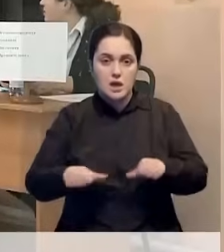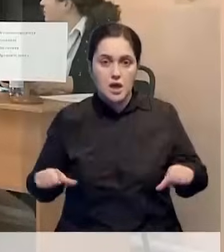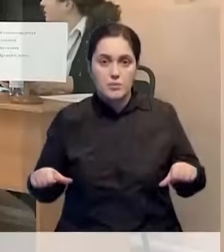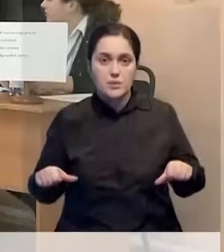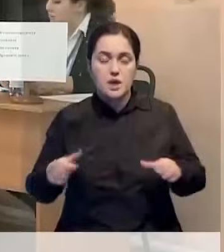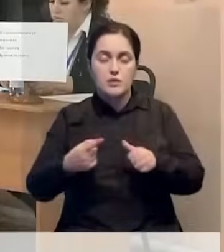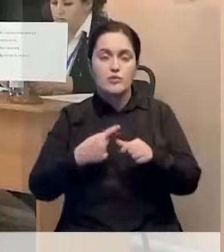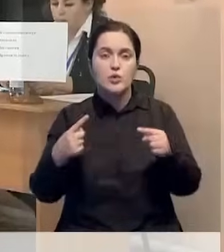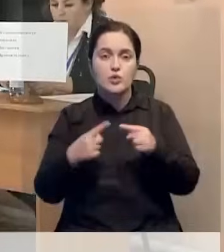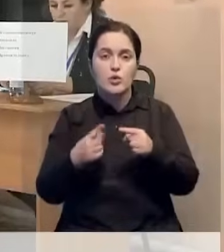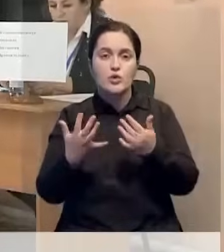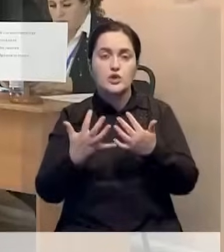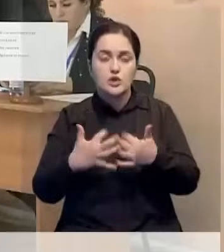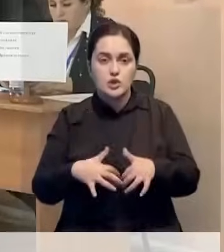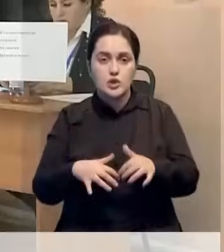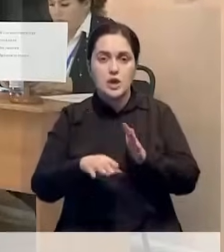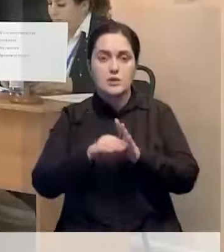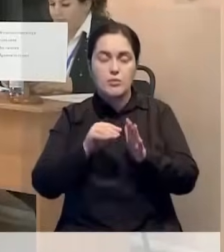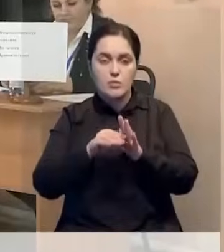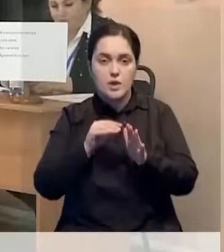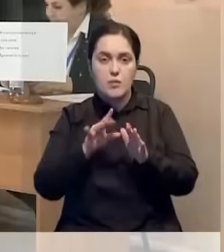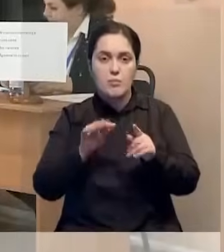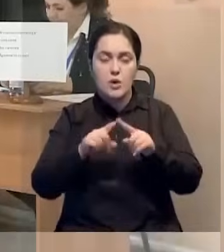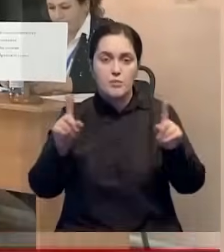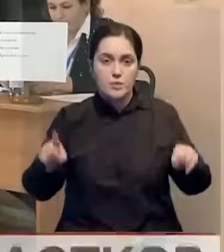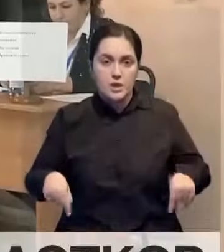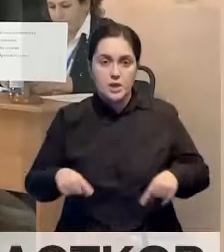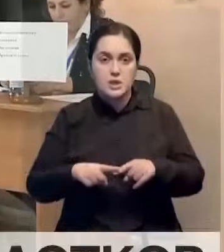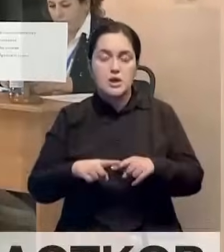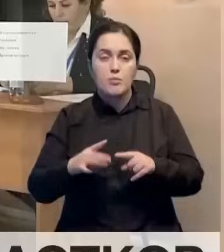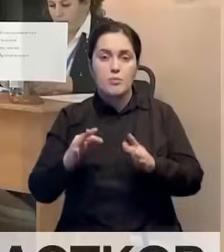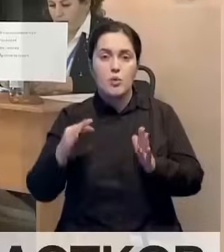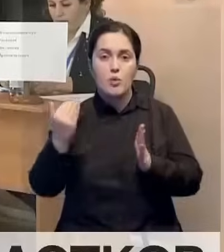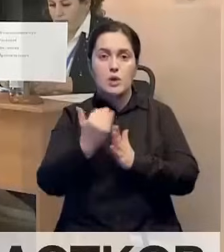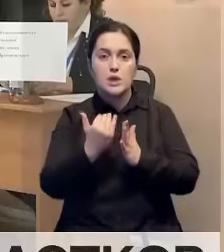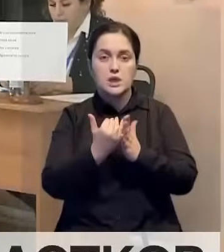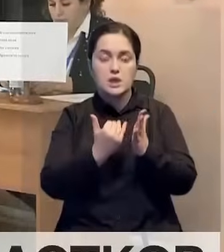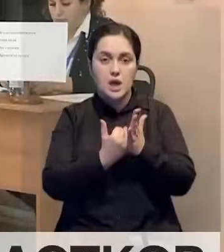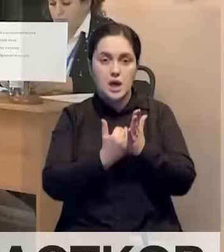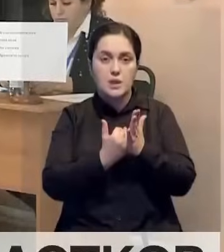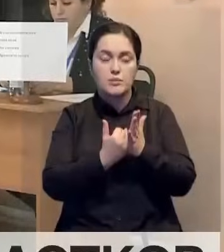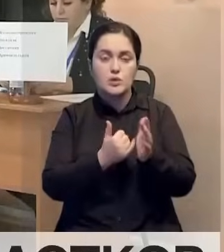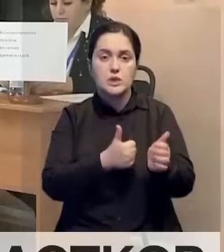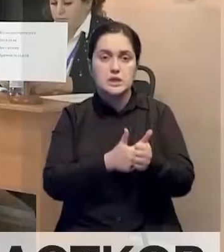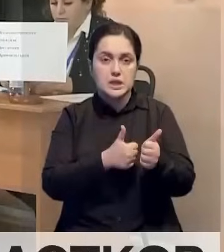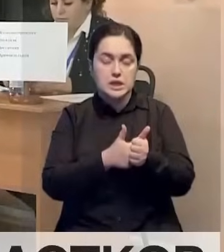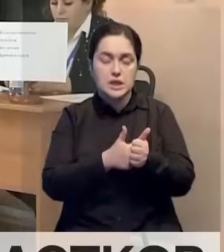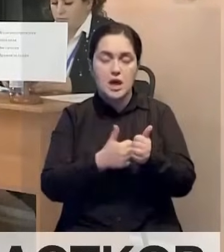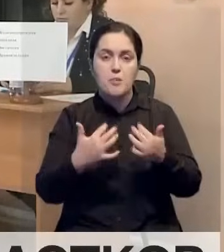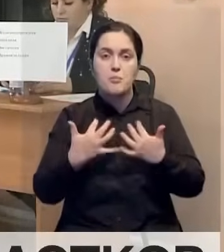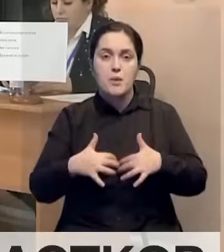назовут точное число избирателей по количеству бюллетеней. Далее по регламенту следует подсчет